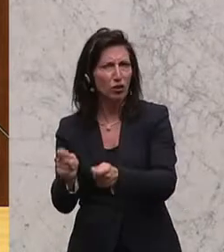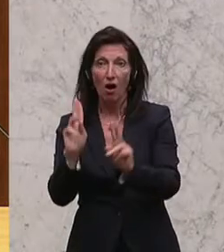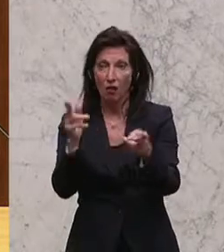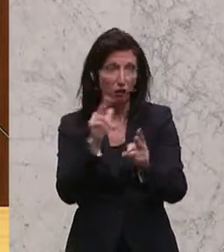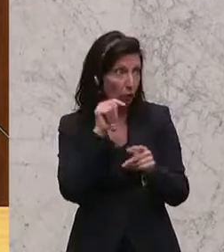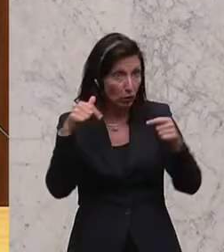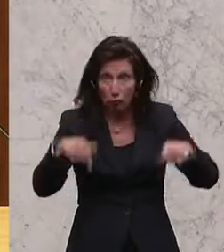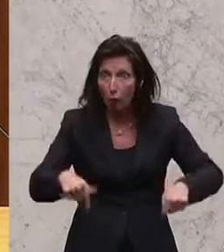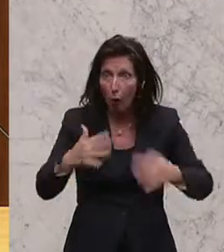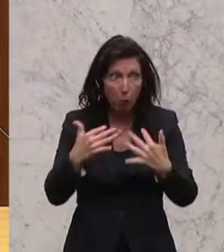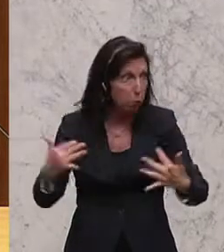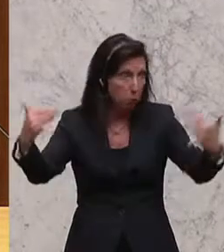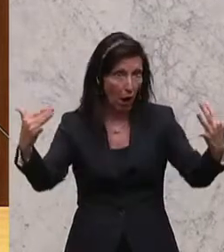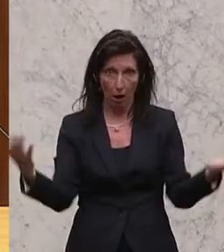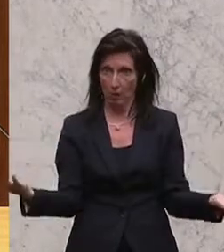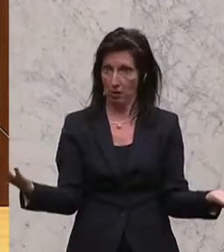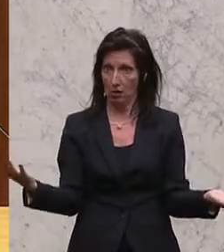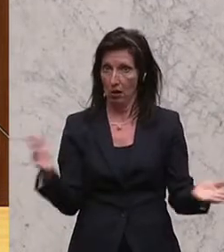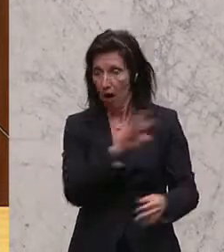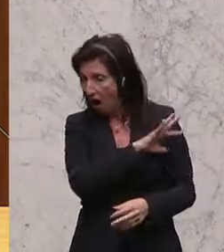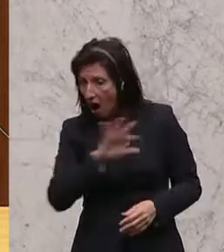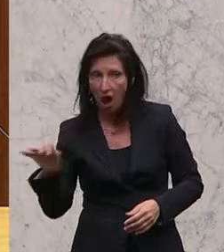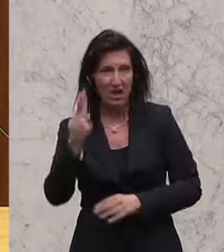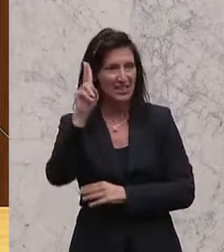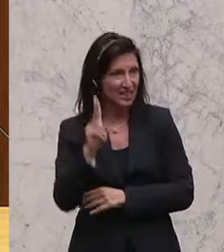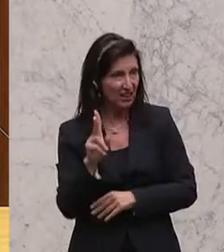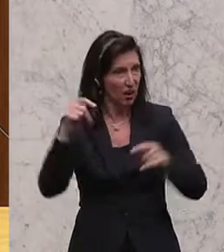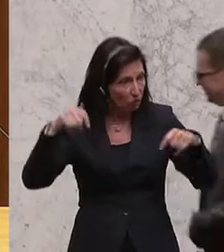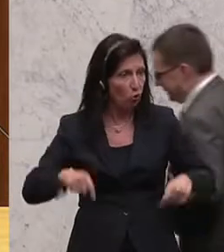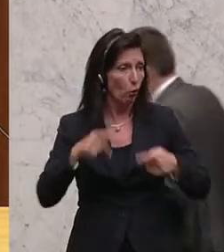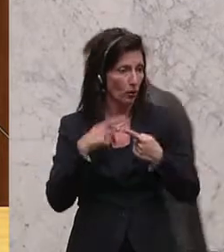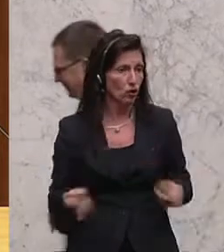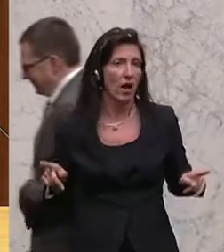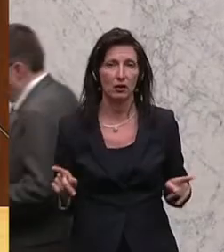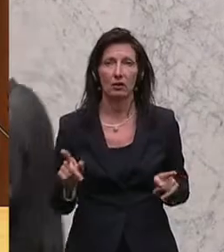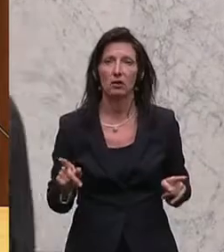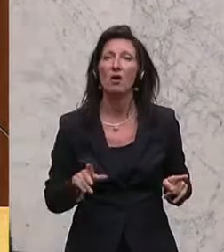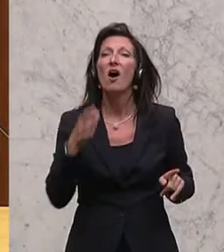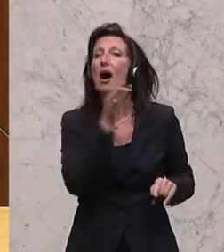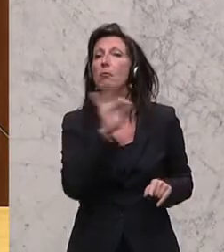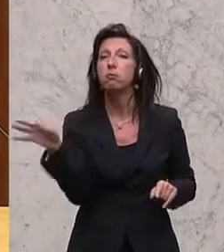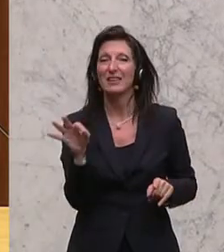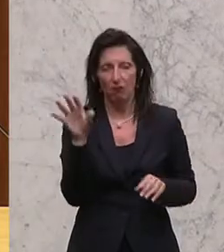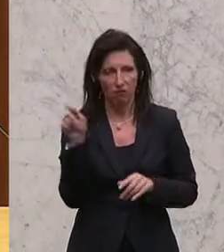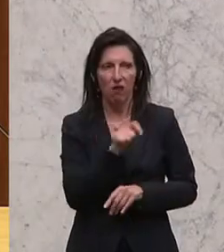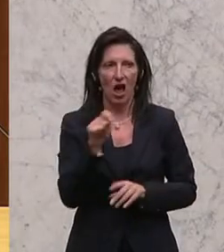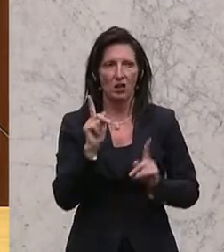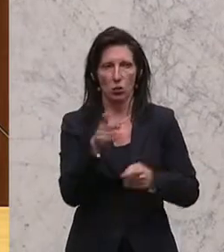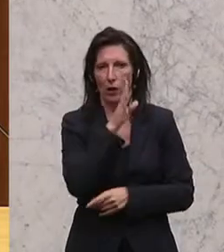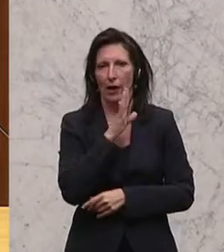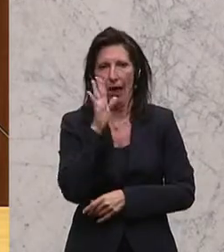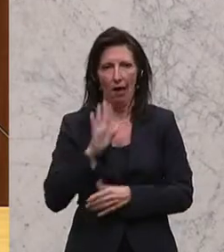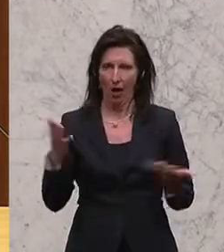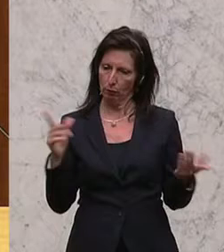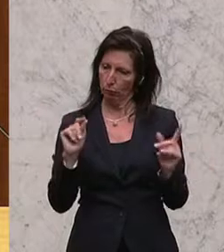hier im Parlament im Gesamten über alle Kandidaten entscheiden und befinden und das am besten noch in einer geheimen Wahl? Dann wären wir doch alle